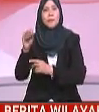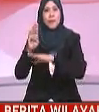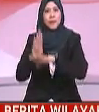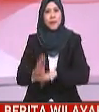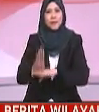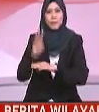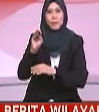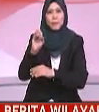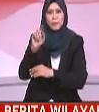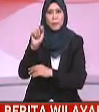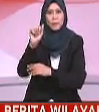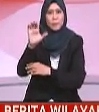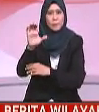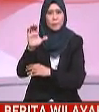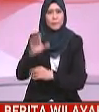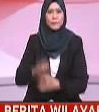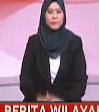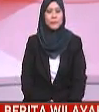Jadi kita